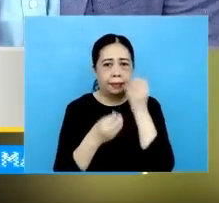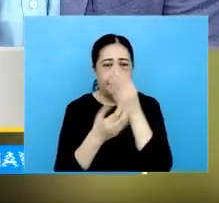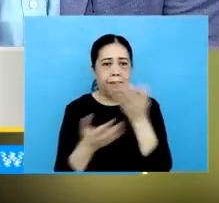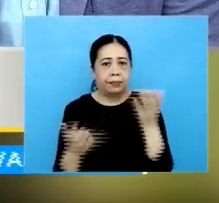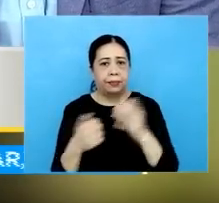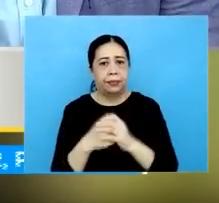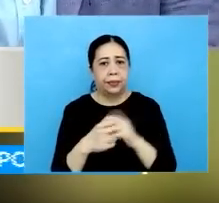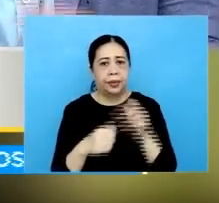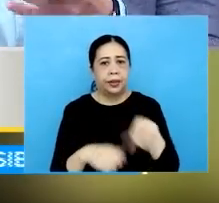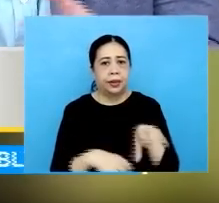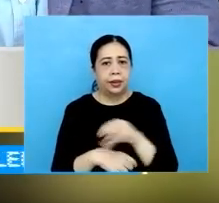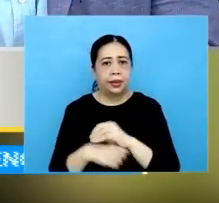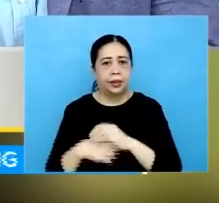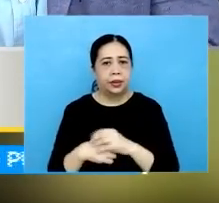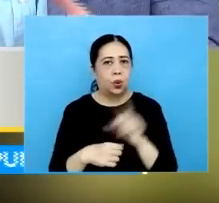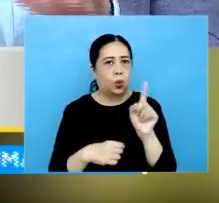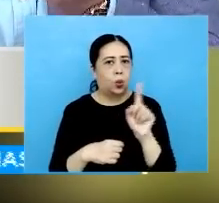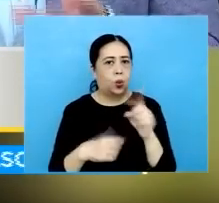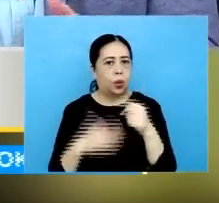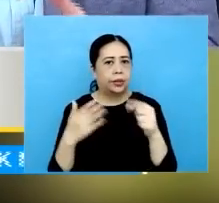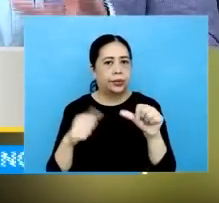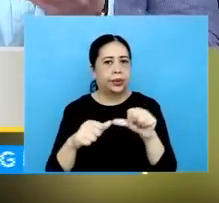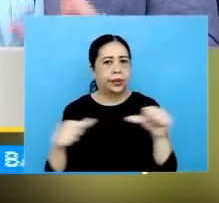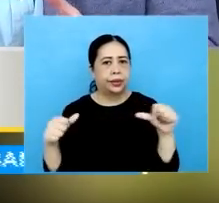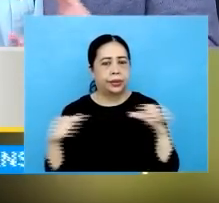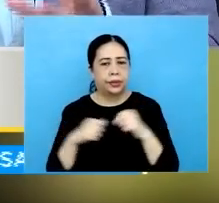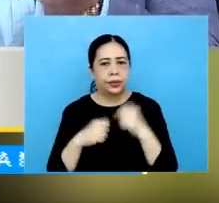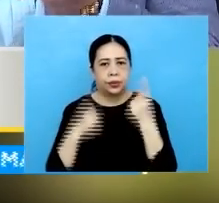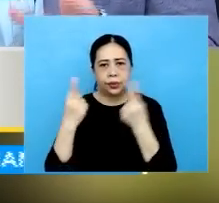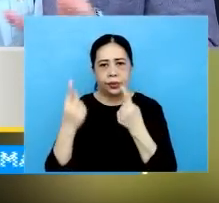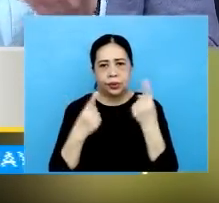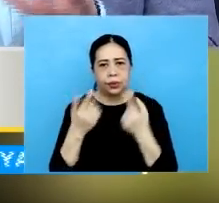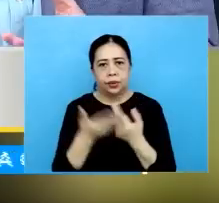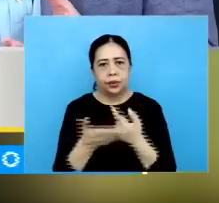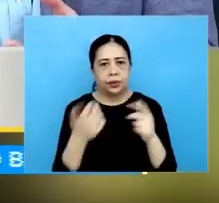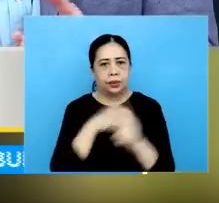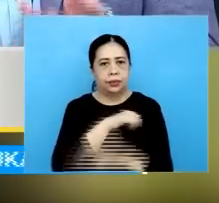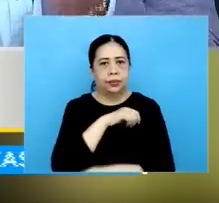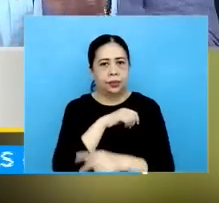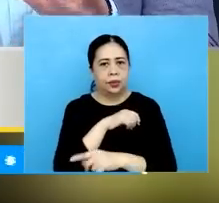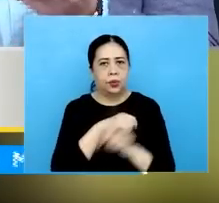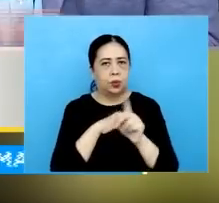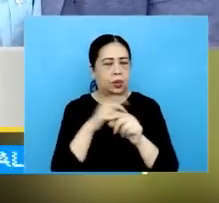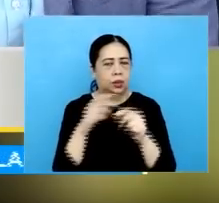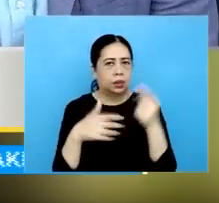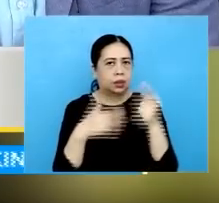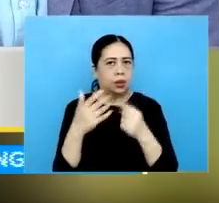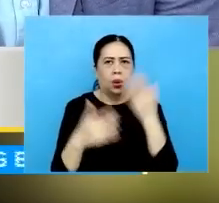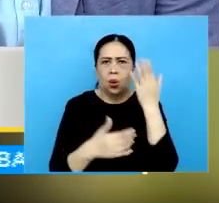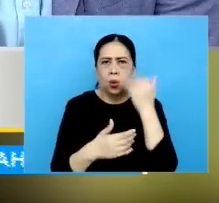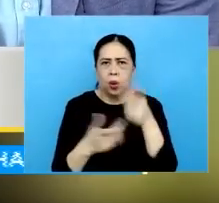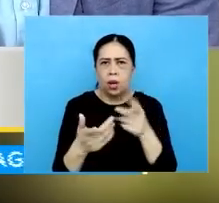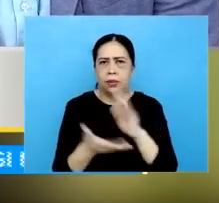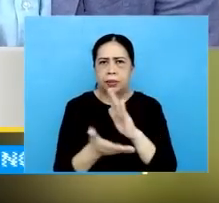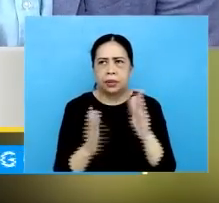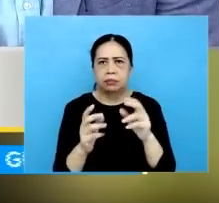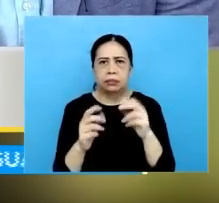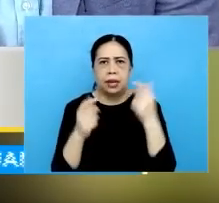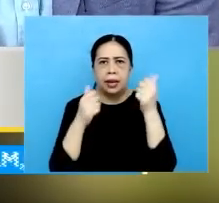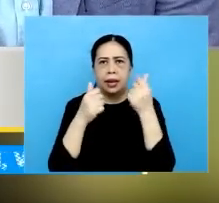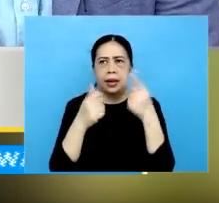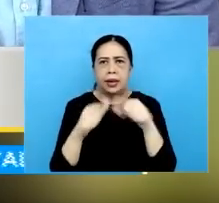dyan sa Cagayan, ano-ano yung areas of concern nyo dyan sa probinsya? Ano-anong lugar ito at bakit po sila naging areas of